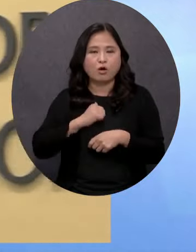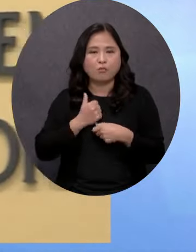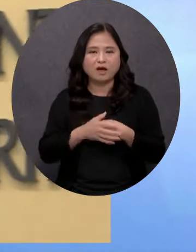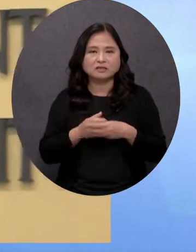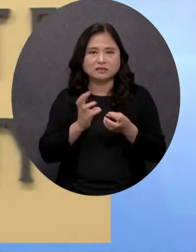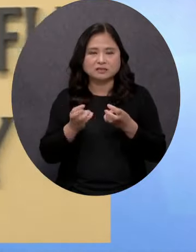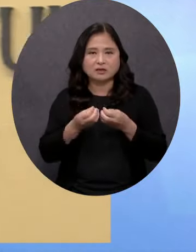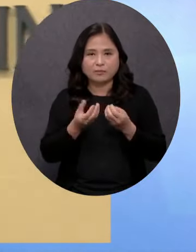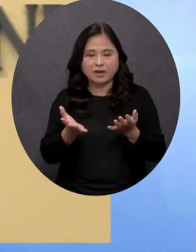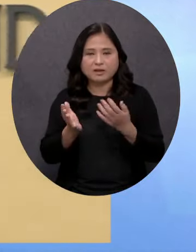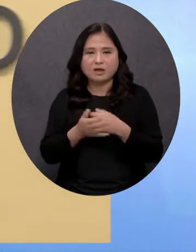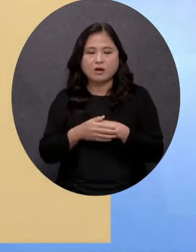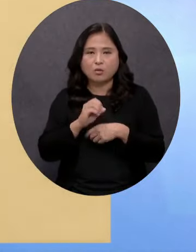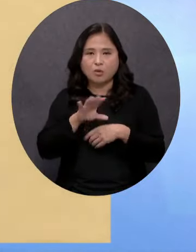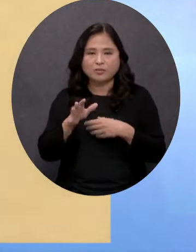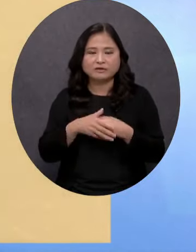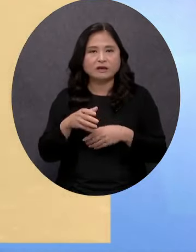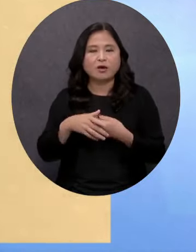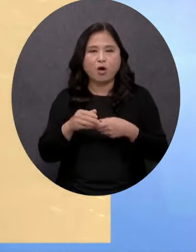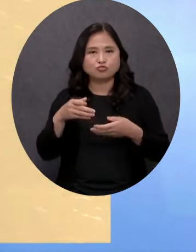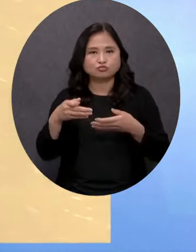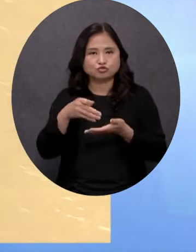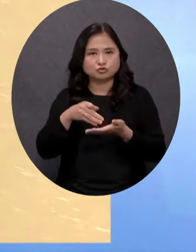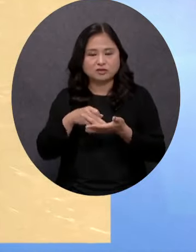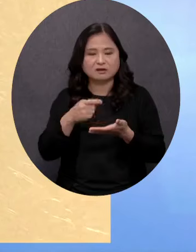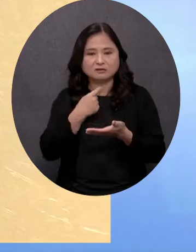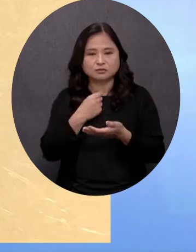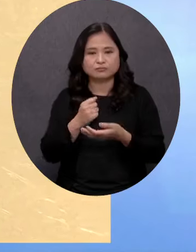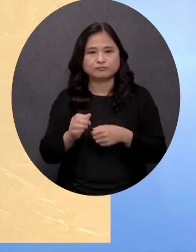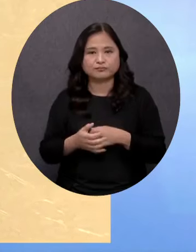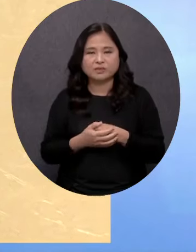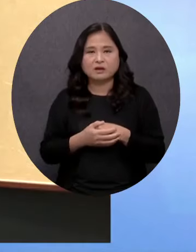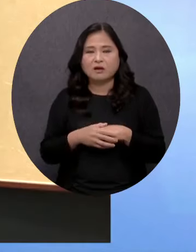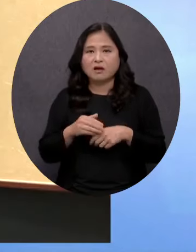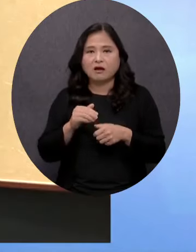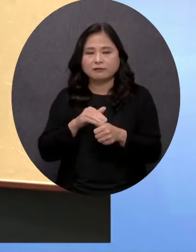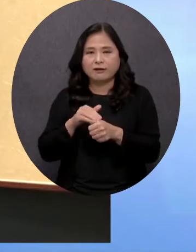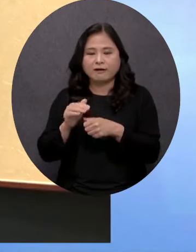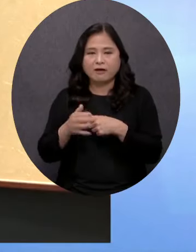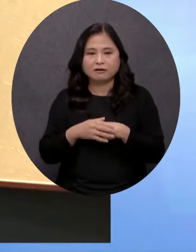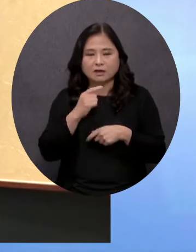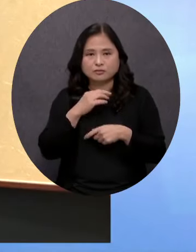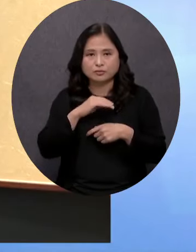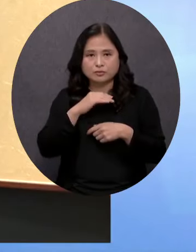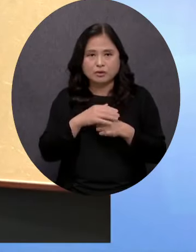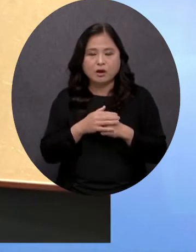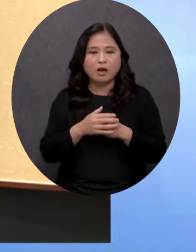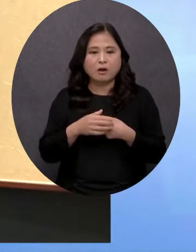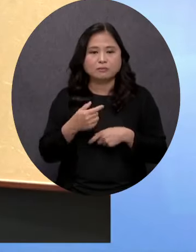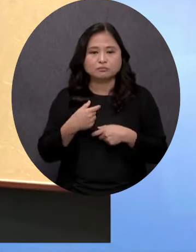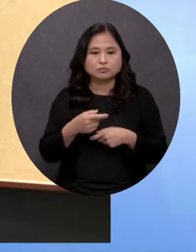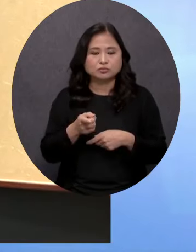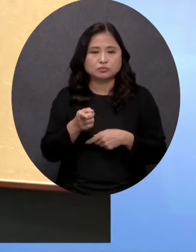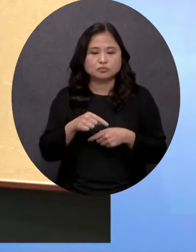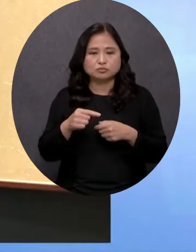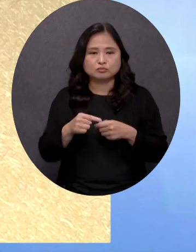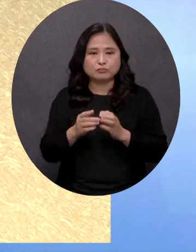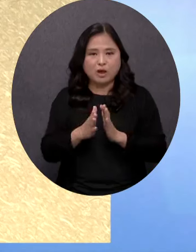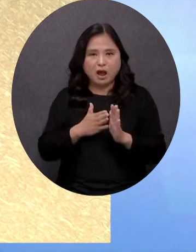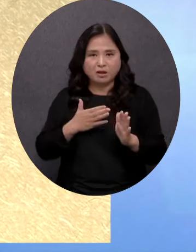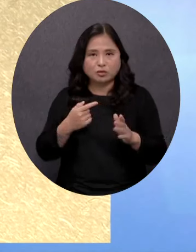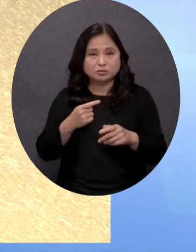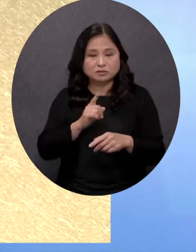通知他们在平台注册等。积金局提醒市民，如果未轮到自己所属的受托人公司加入平台，不